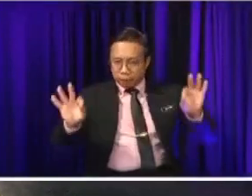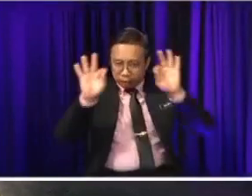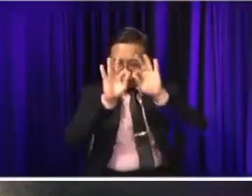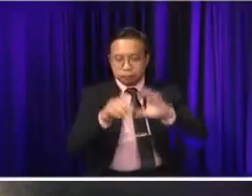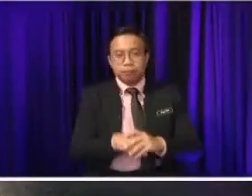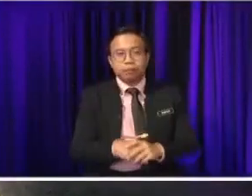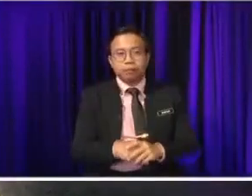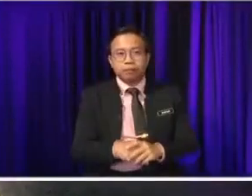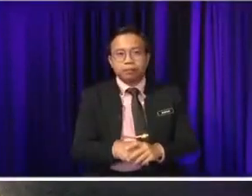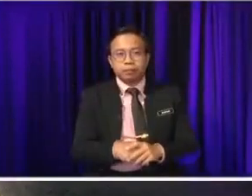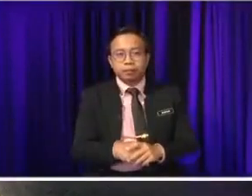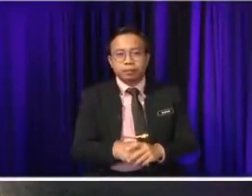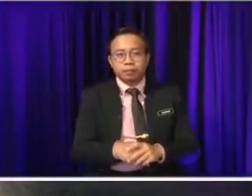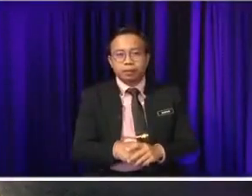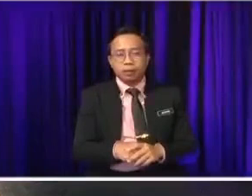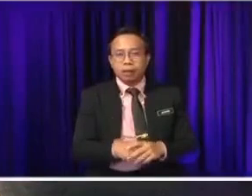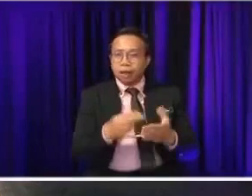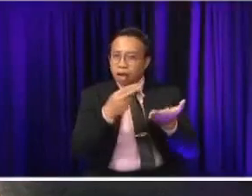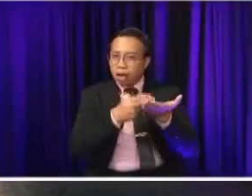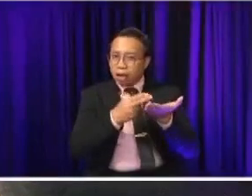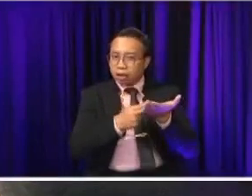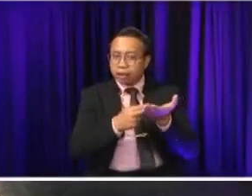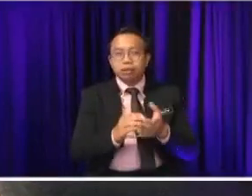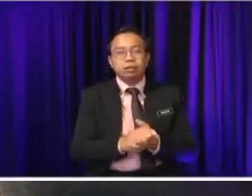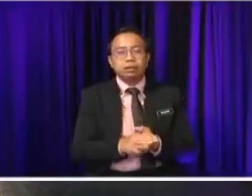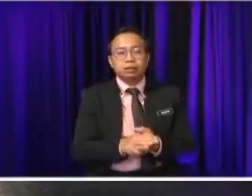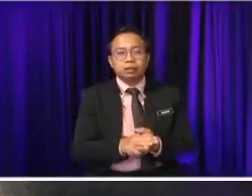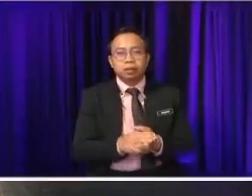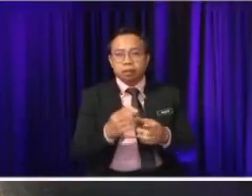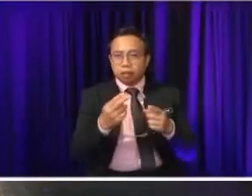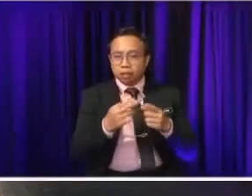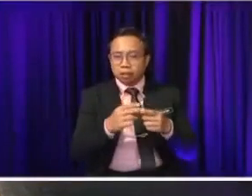nipis jadi harga ini sangat penting untuk